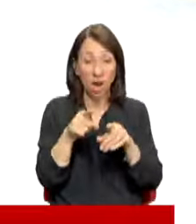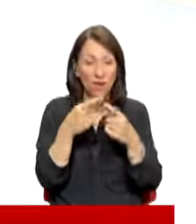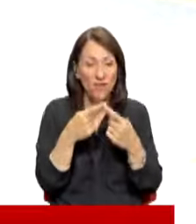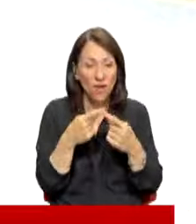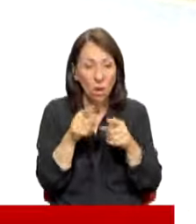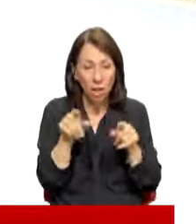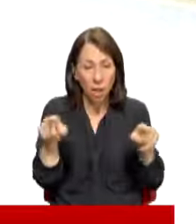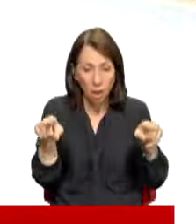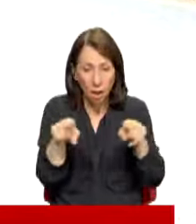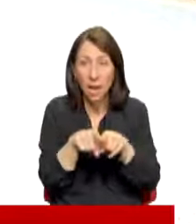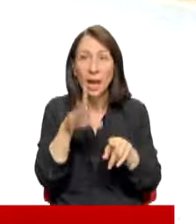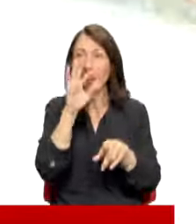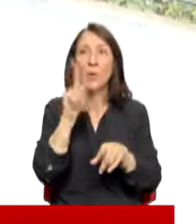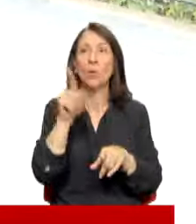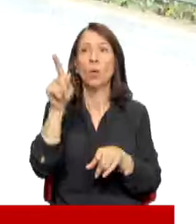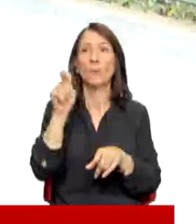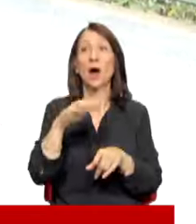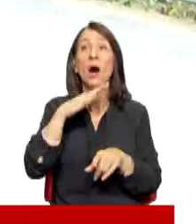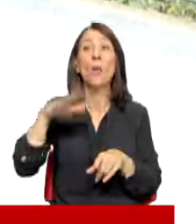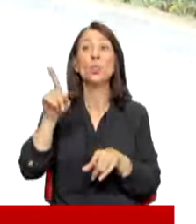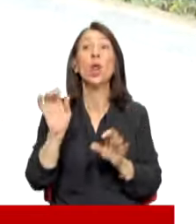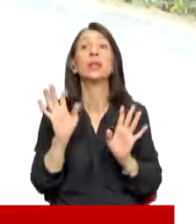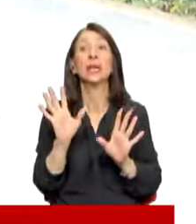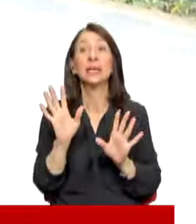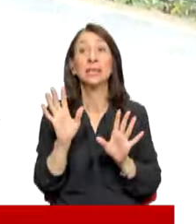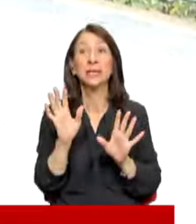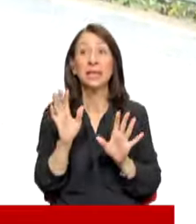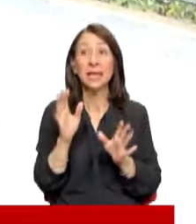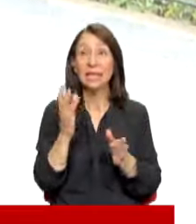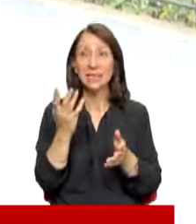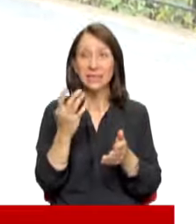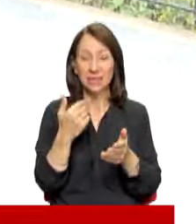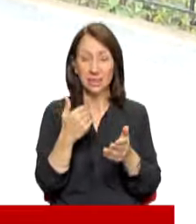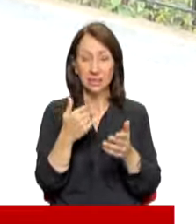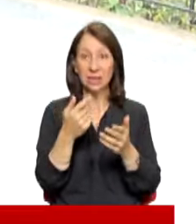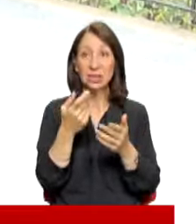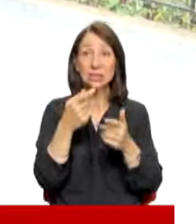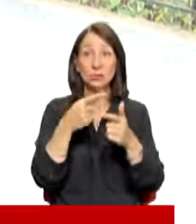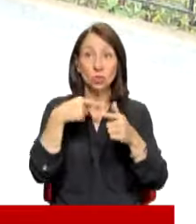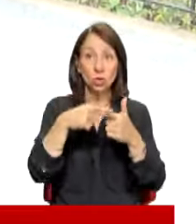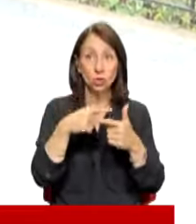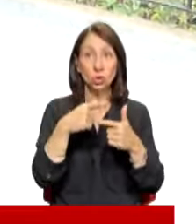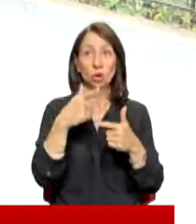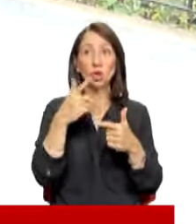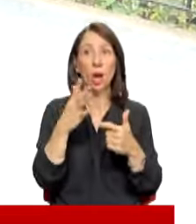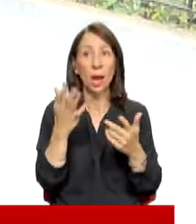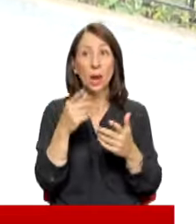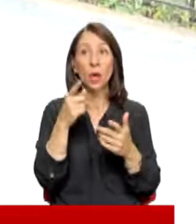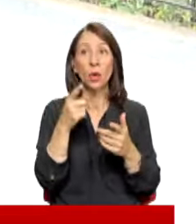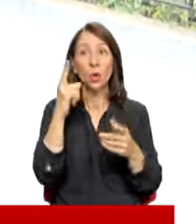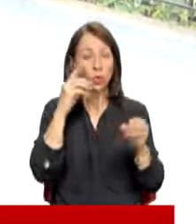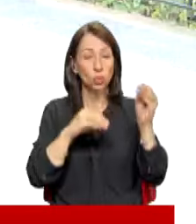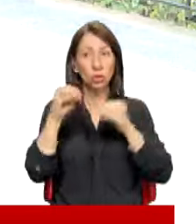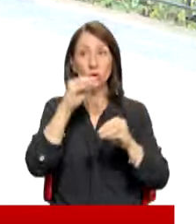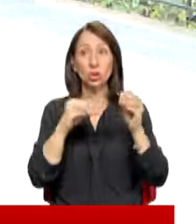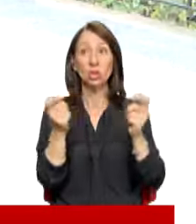açtı bugünkü yönetim açtı Avrupa'da Öyle değil deil mi neymiş K saymış neymiş kö bilmem neydi uyduruk